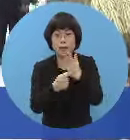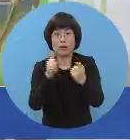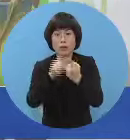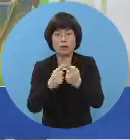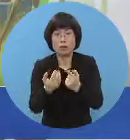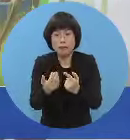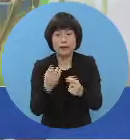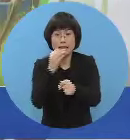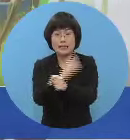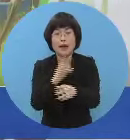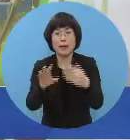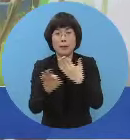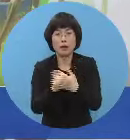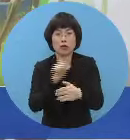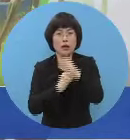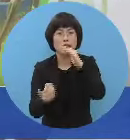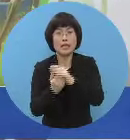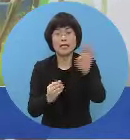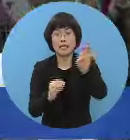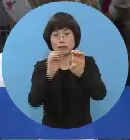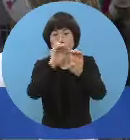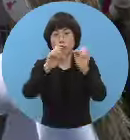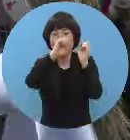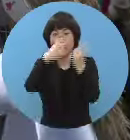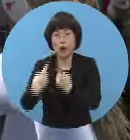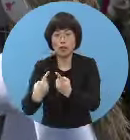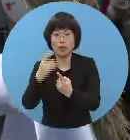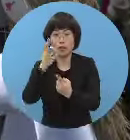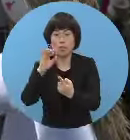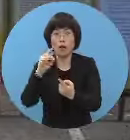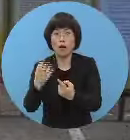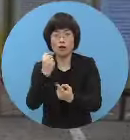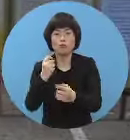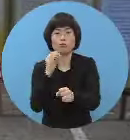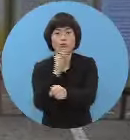사전에 구입할 경우 최대 40% 할인된 가격으로